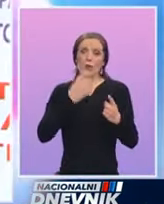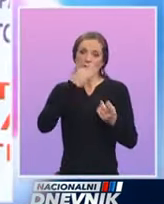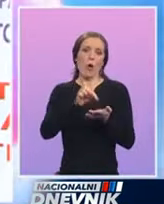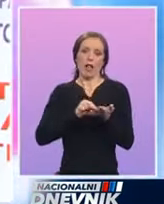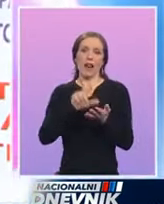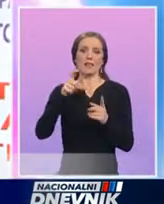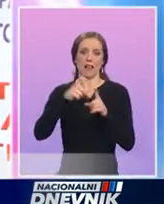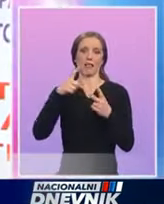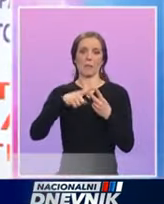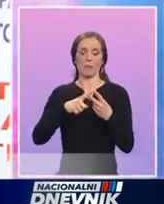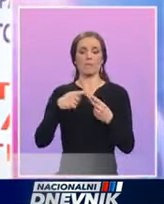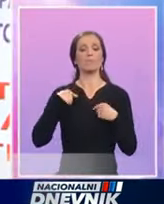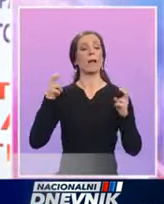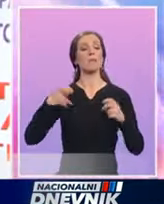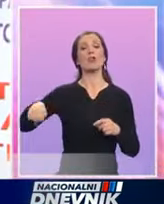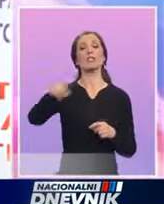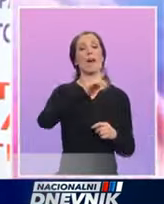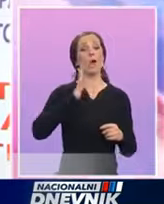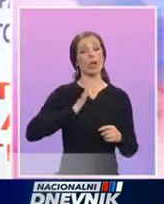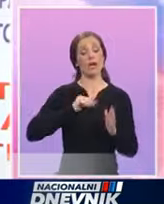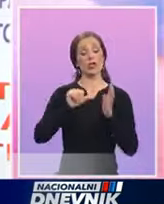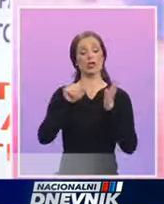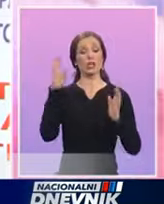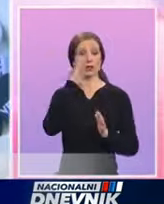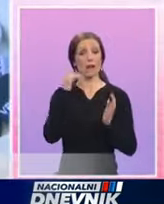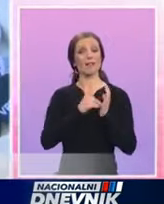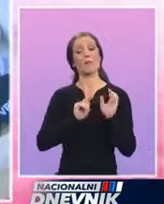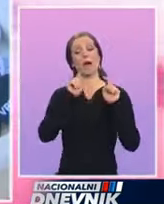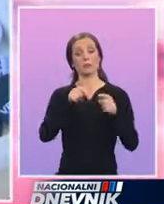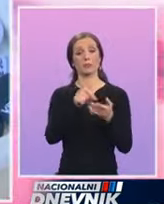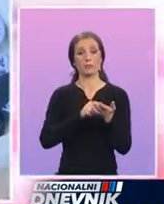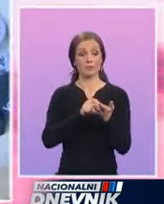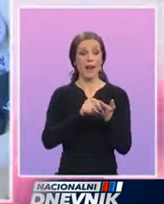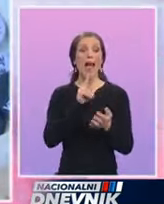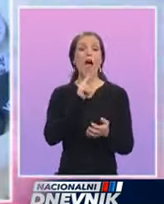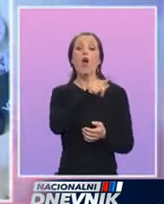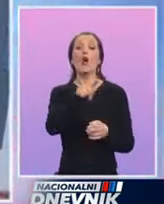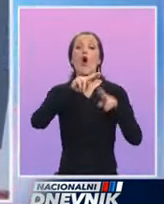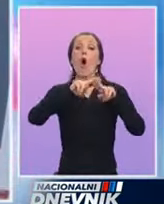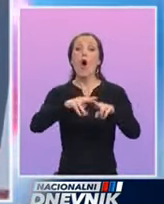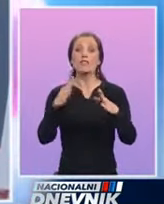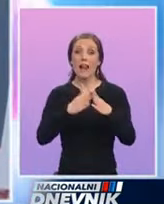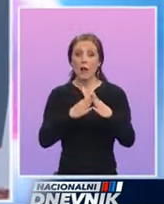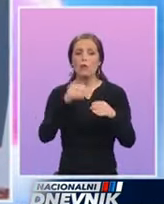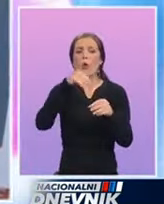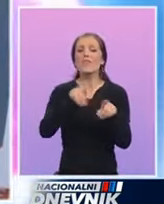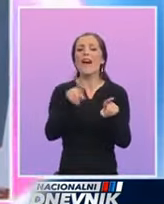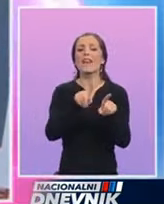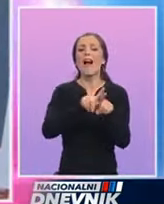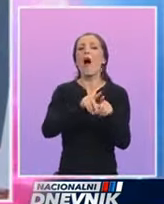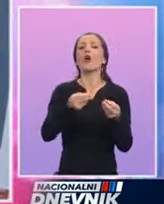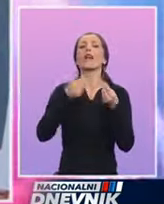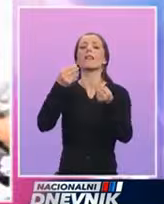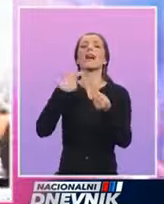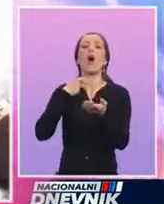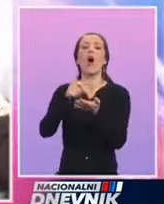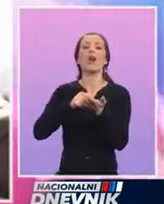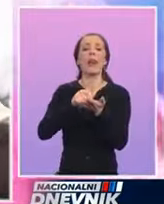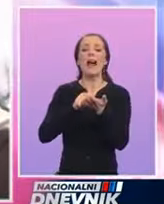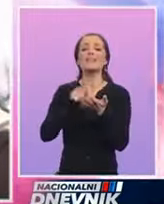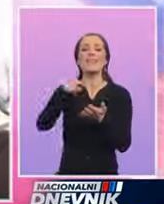Pozivamo sve građane da 16. marta izađu na izbore. Svako ko ostane kod kuće, u stvari daje svoj glas tome da Srbiju vodi